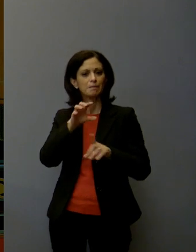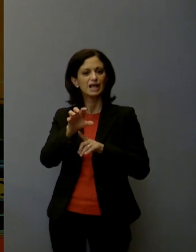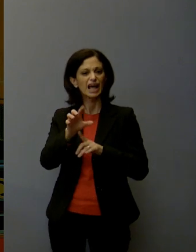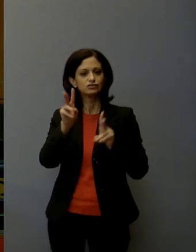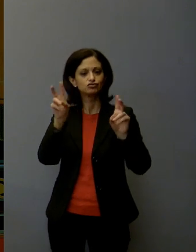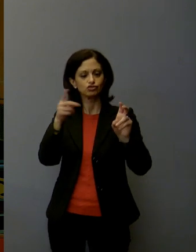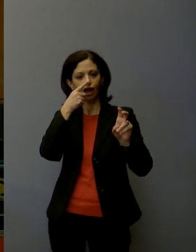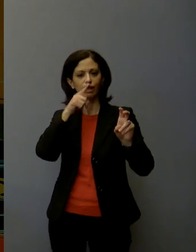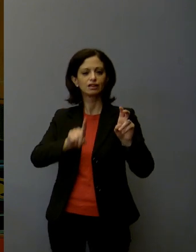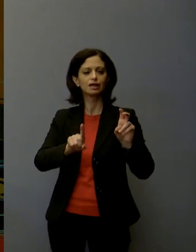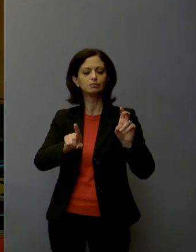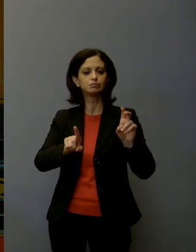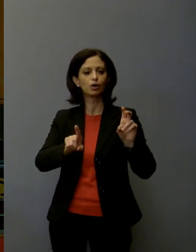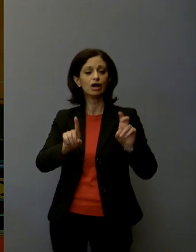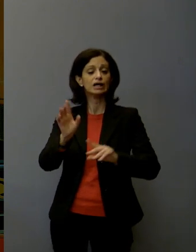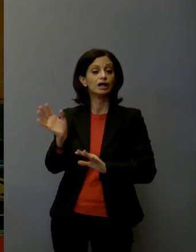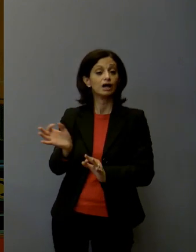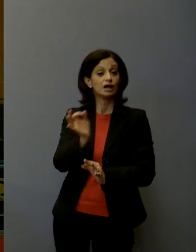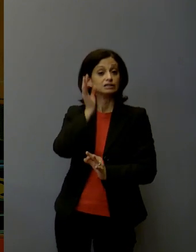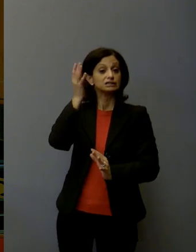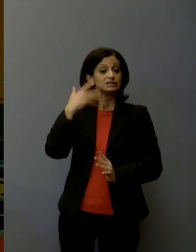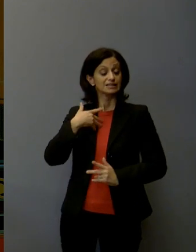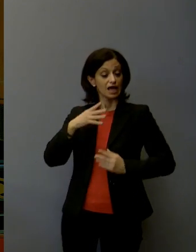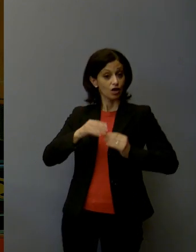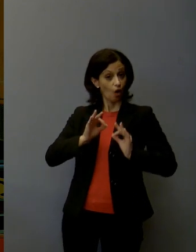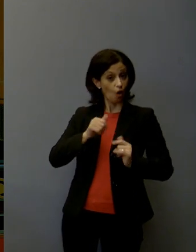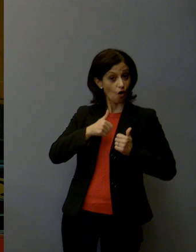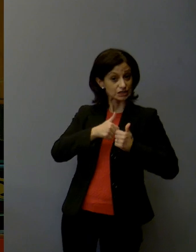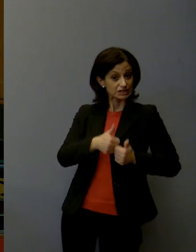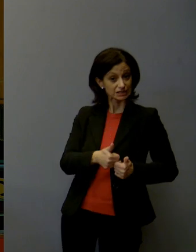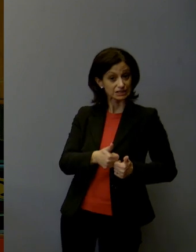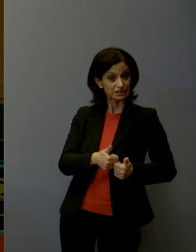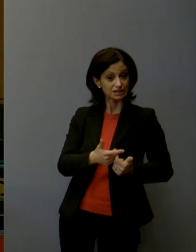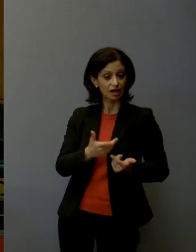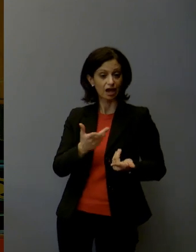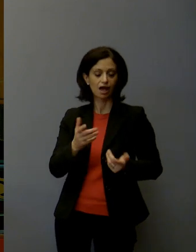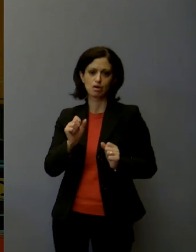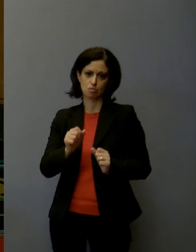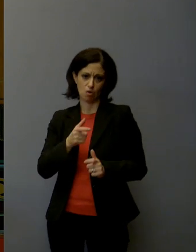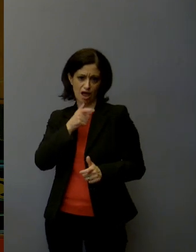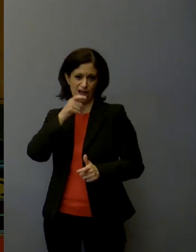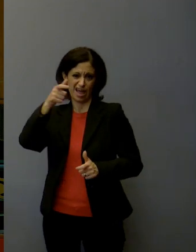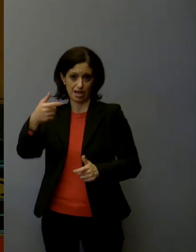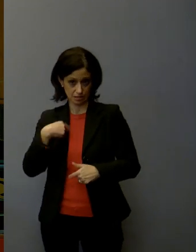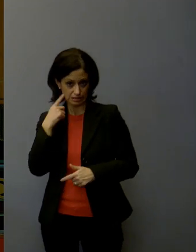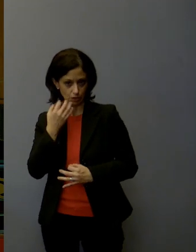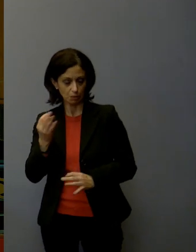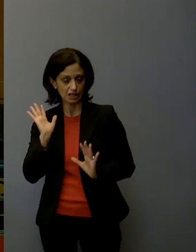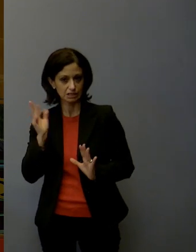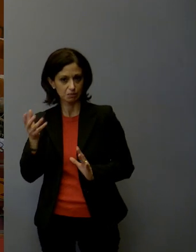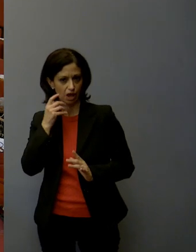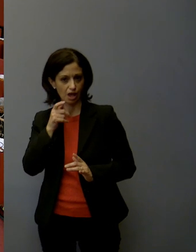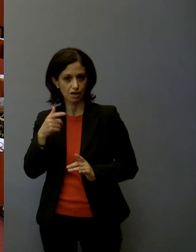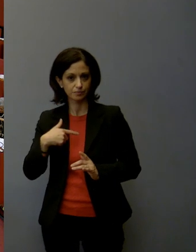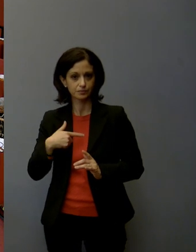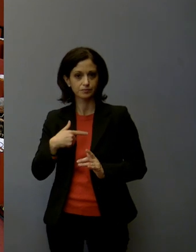della serie Se non facciamo così se no ma può anche Non gridare guardi che ci sento